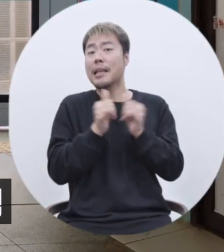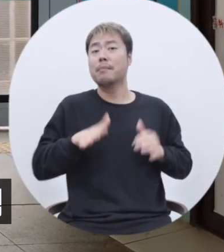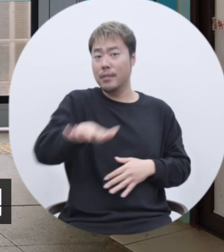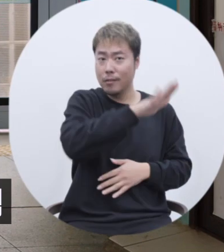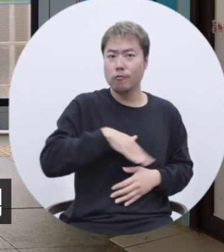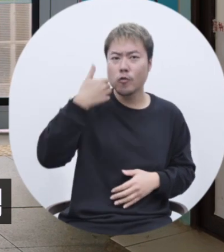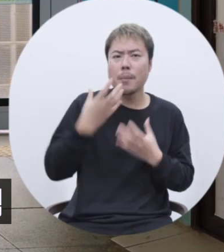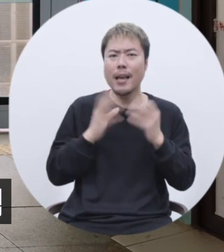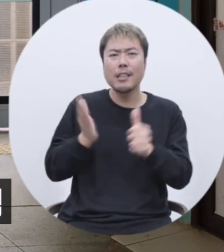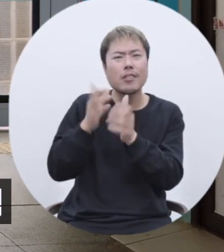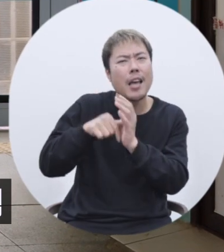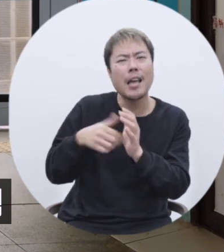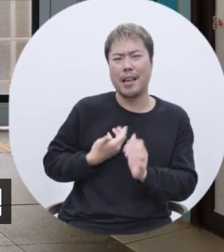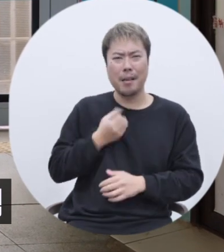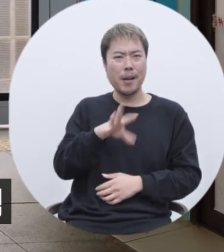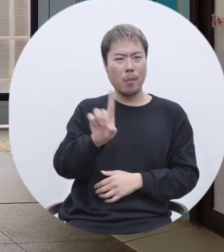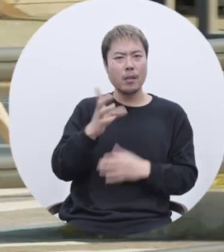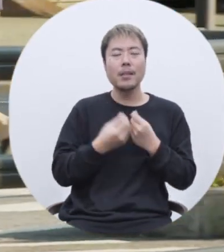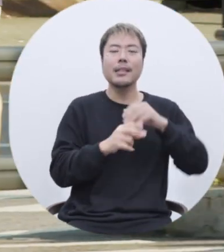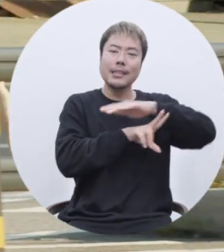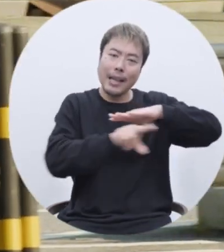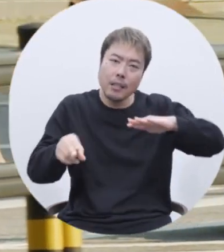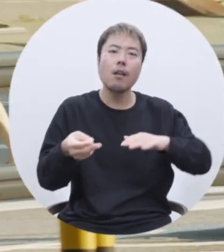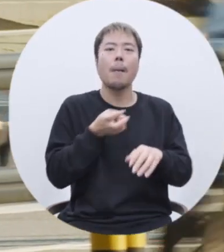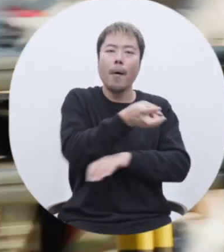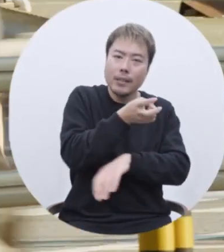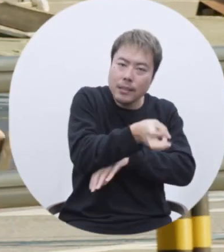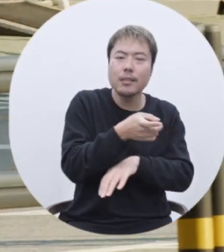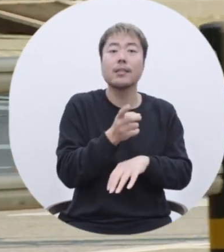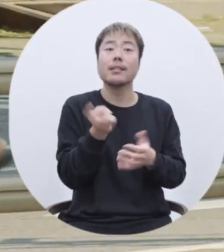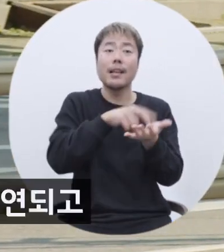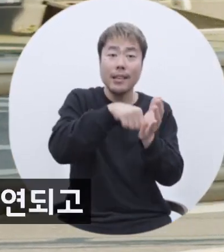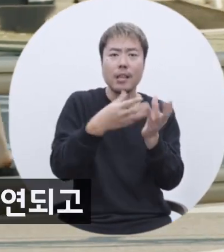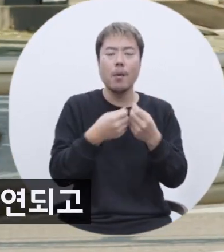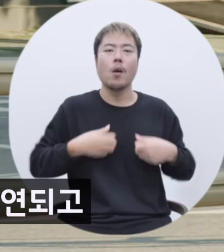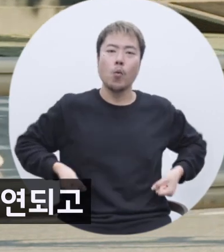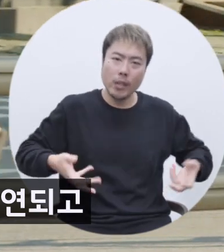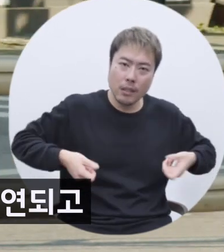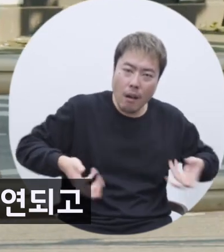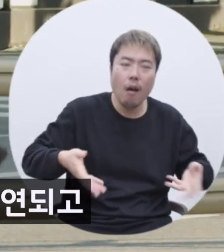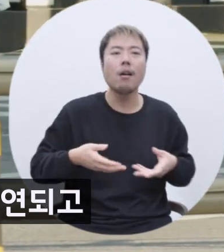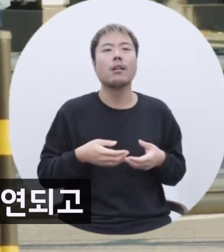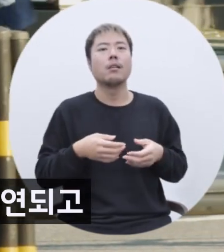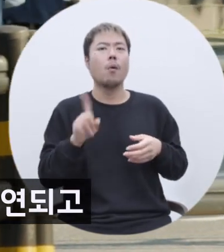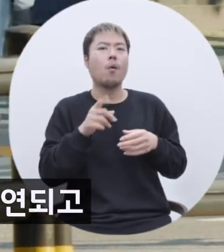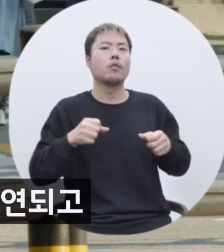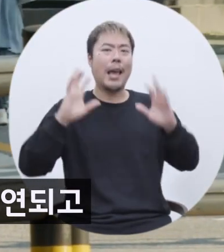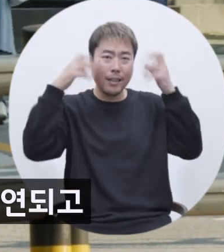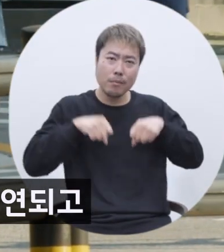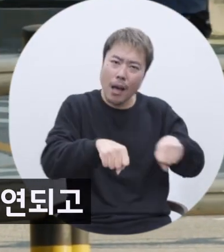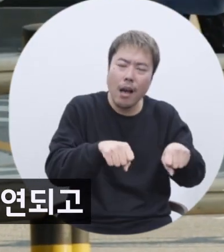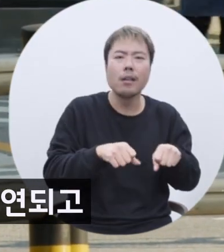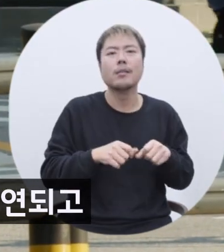아이를 기르면서 아까 얘기했던 것처럼 지하철을 타건 버스를 타건 이럴 때 휠체어든